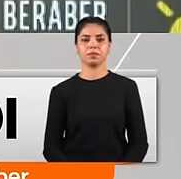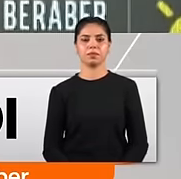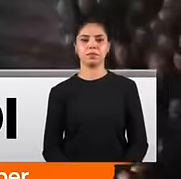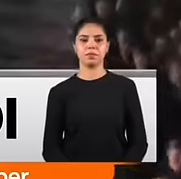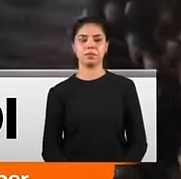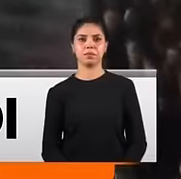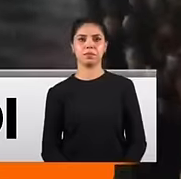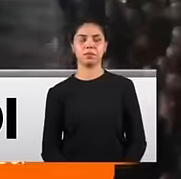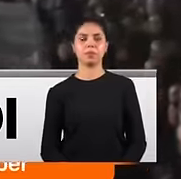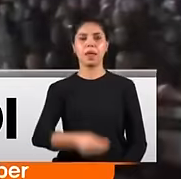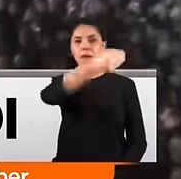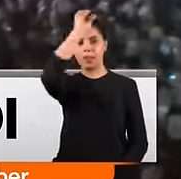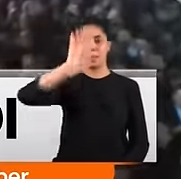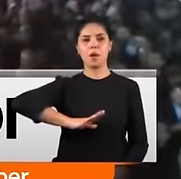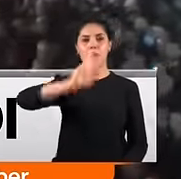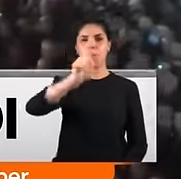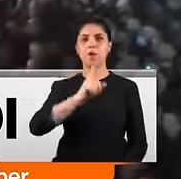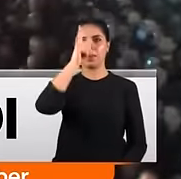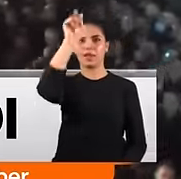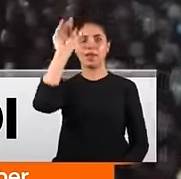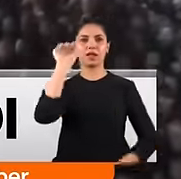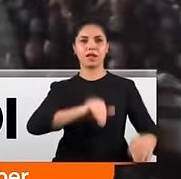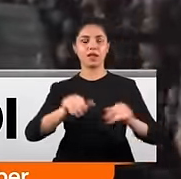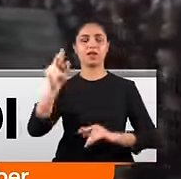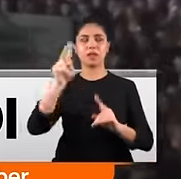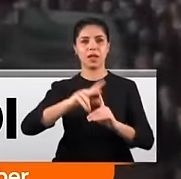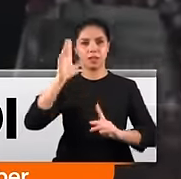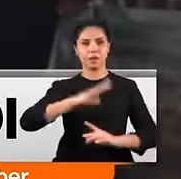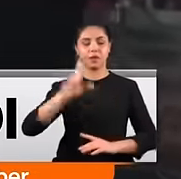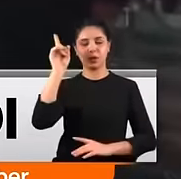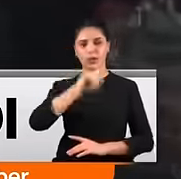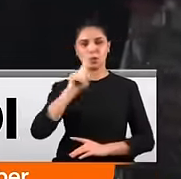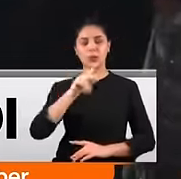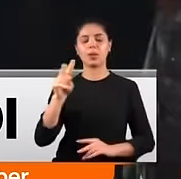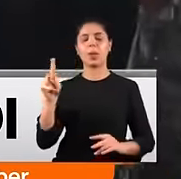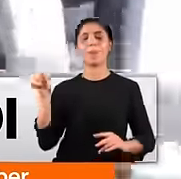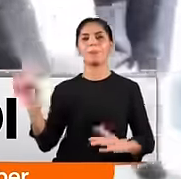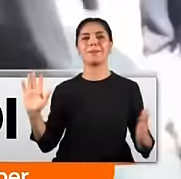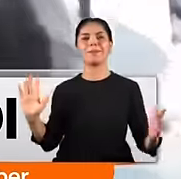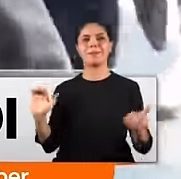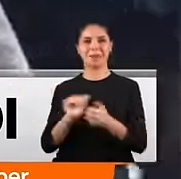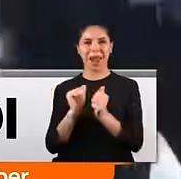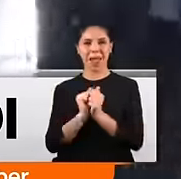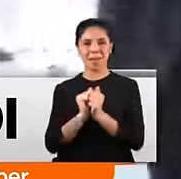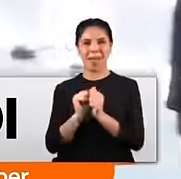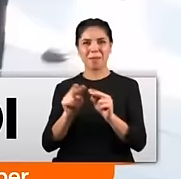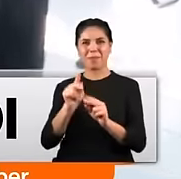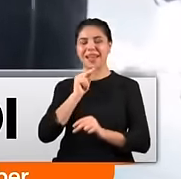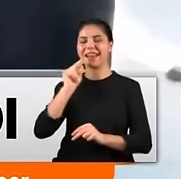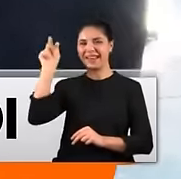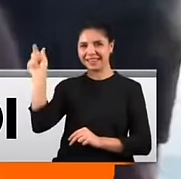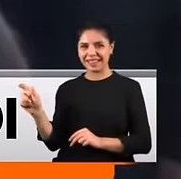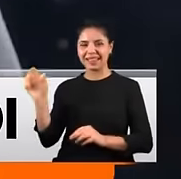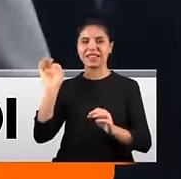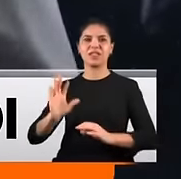özür diliyorum. İmamoğlu tek başına seçime girme ısrarının ardından yanında durduğu Akşener'in karşısına geçti. İşe de parti tabanından başladı.